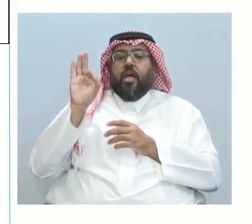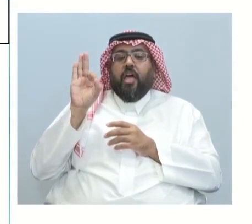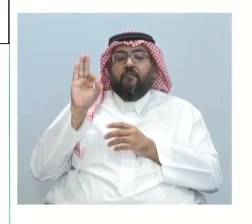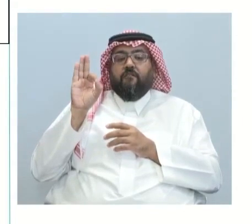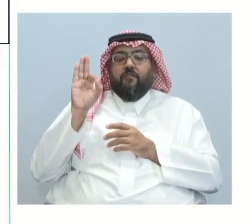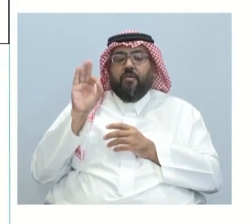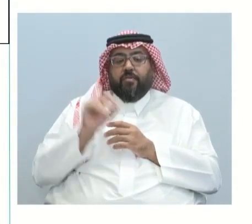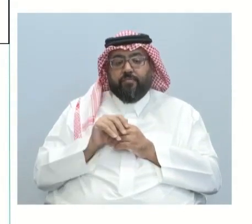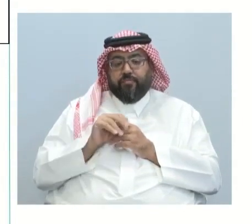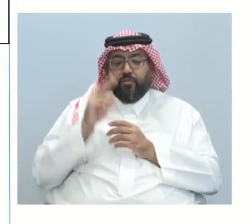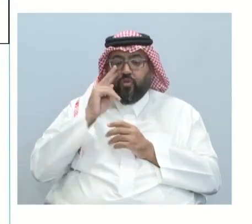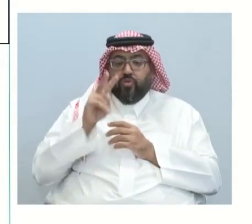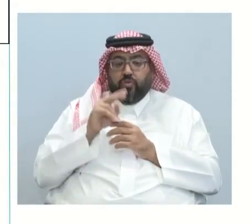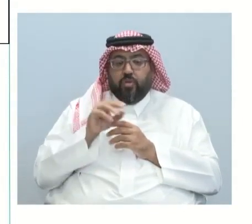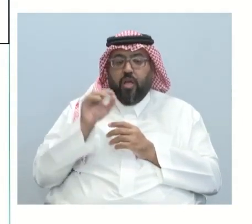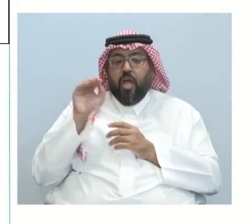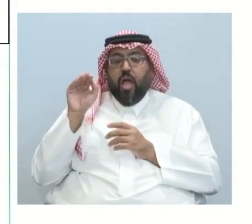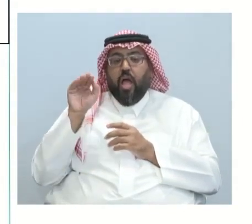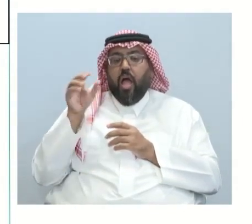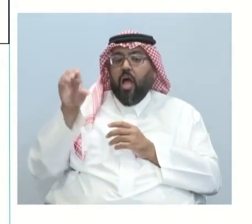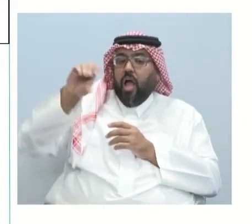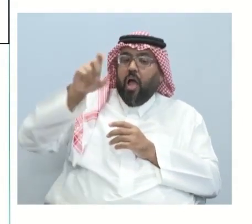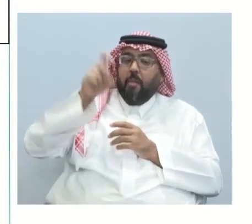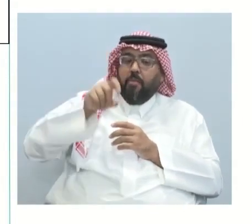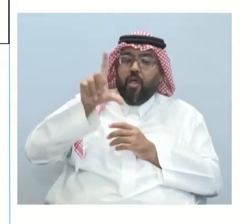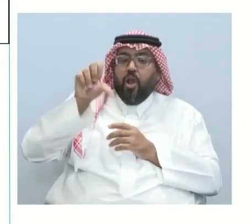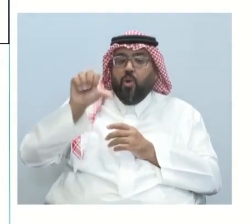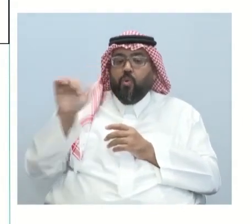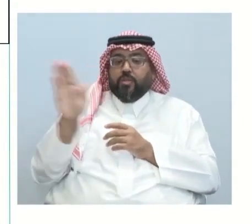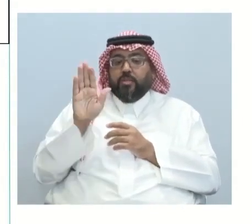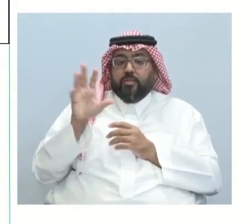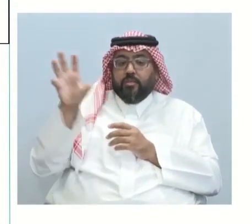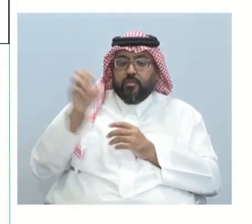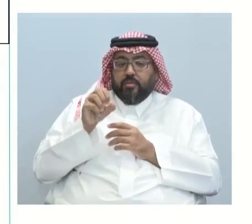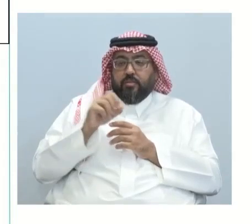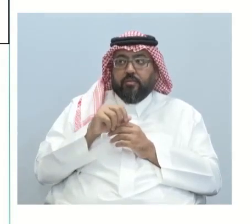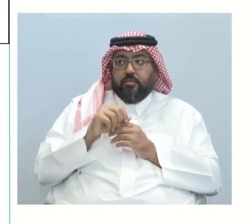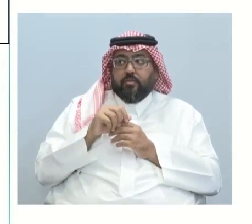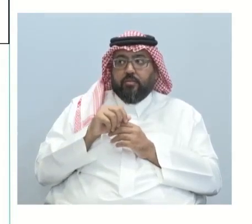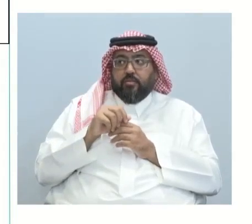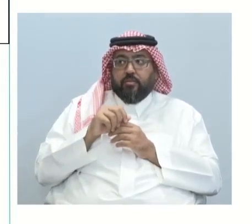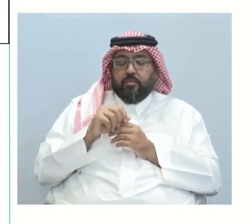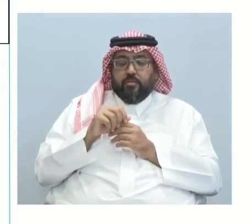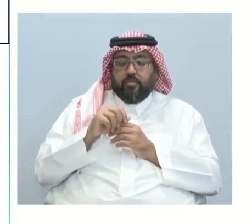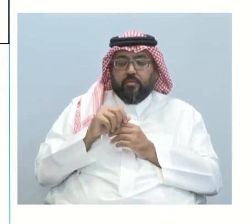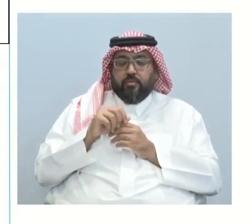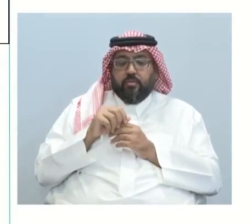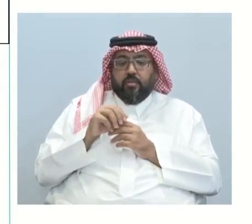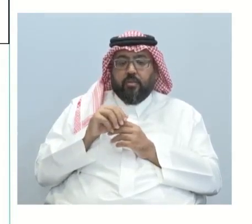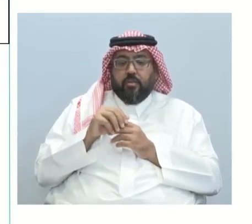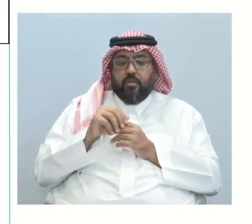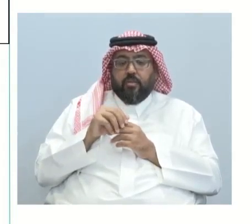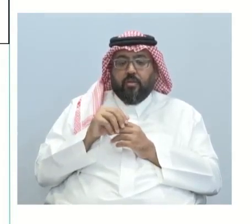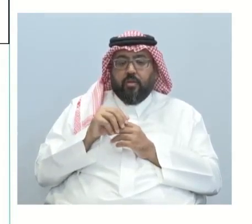كذلك لو تلاحظ عندي هنا انه حمض لويس لان لديها قابليه لتقبل زوج من الالكترونات ذكرنا بانها ايش حمض